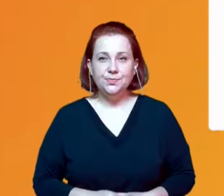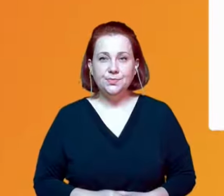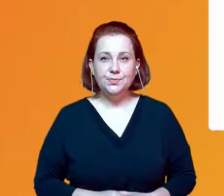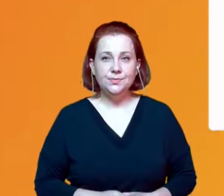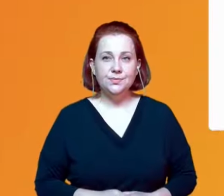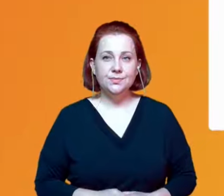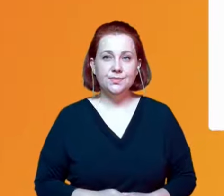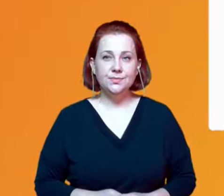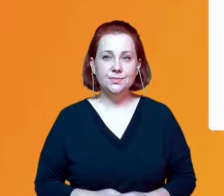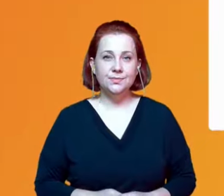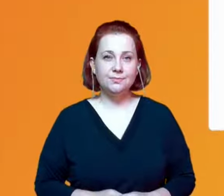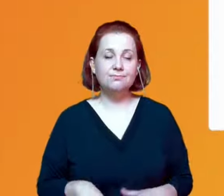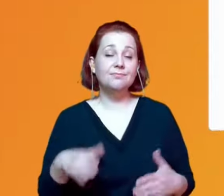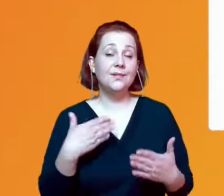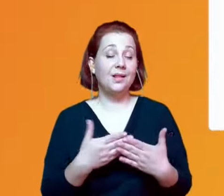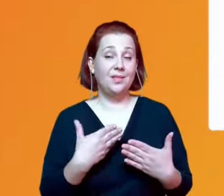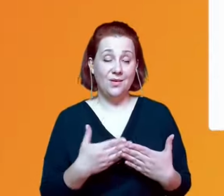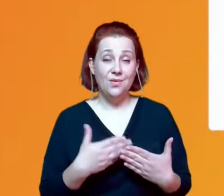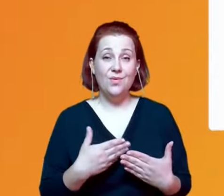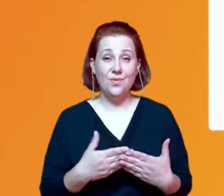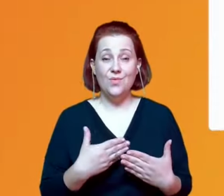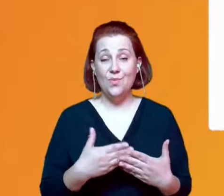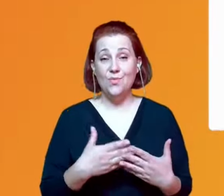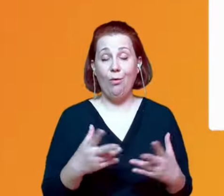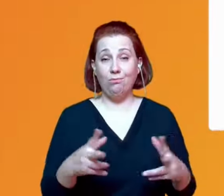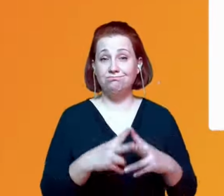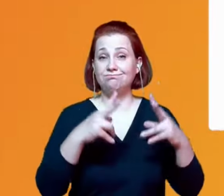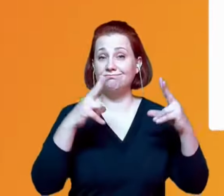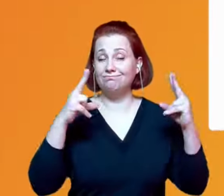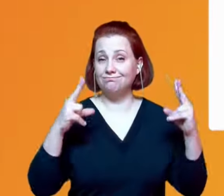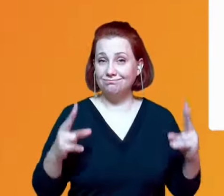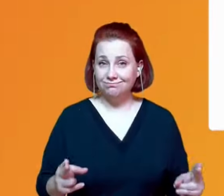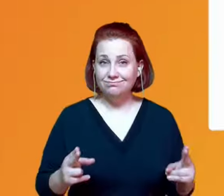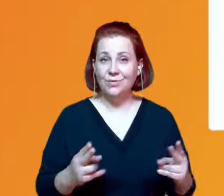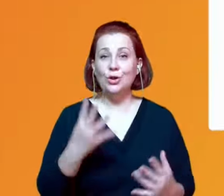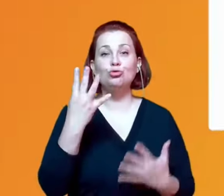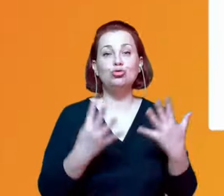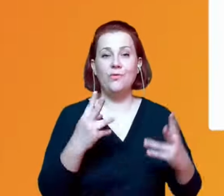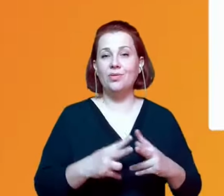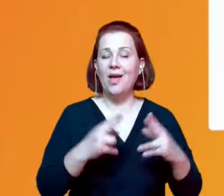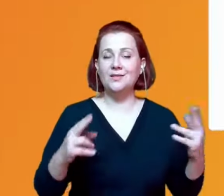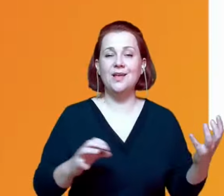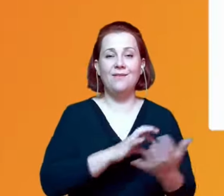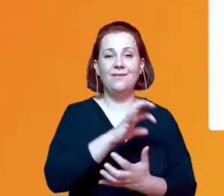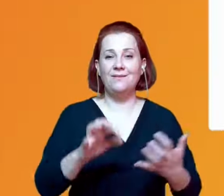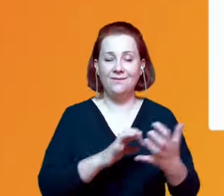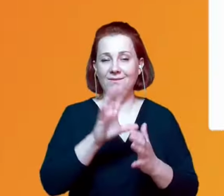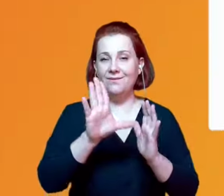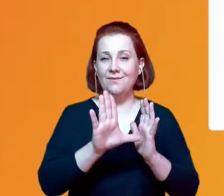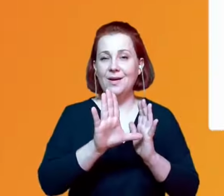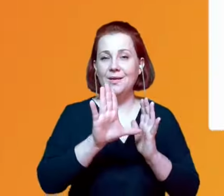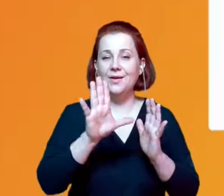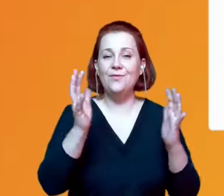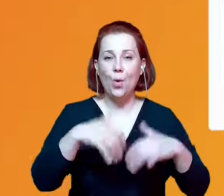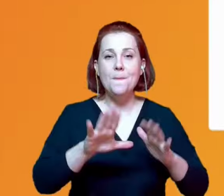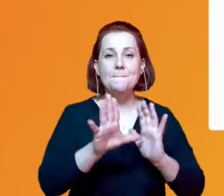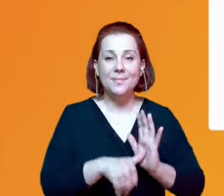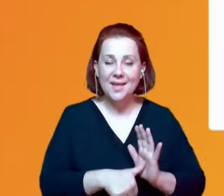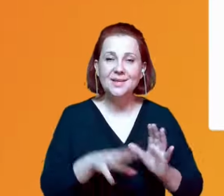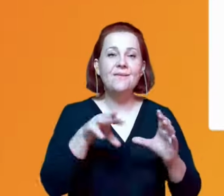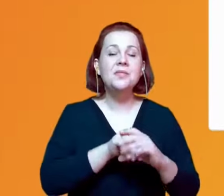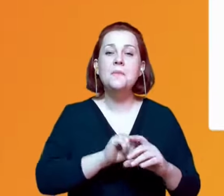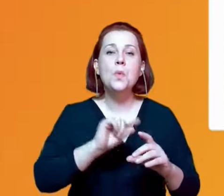I dlatego właśnie podczas 9. edycji Światowego Forum Miejskiego taką myślą przewodnią